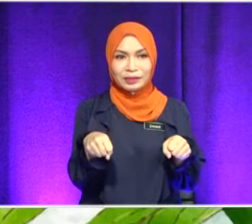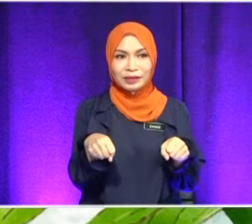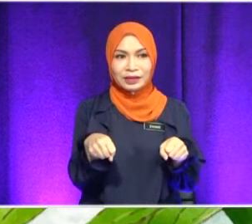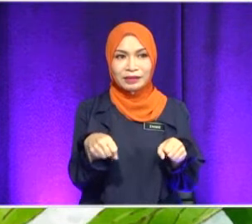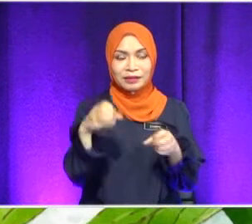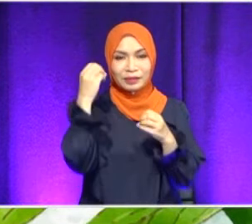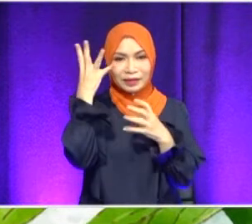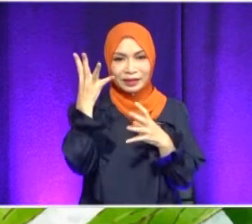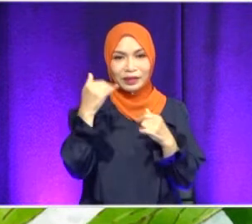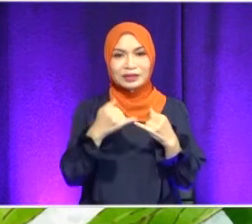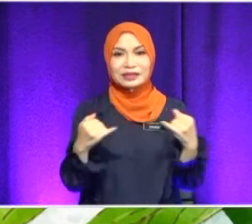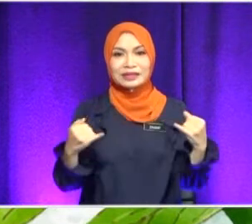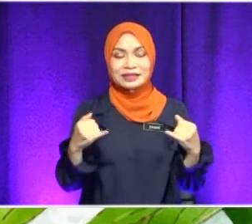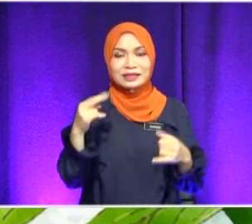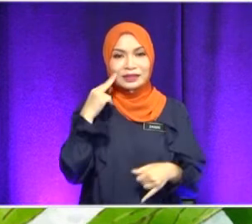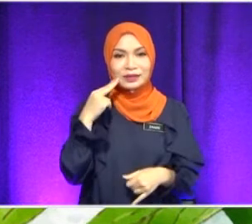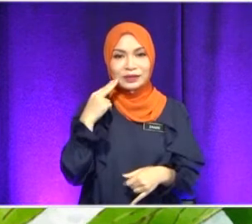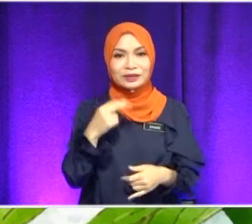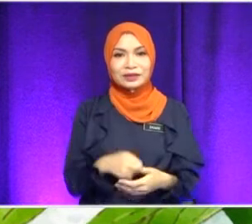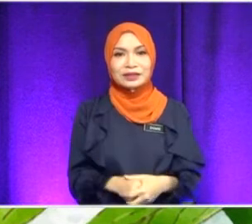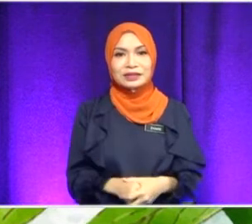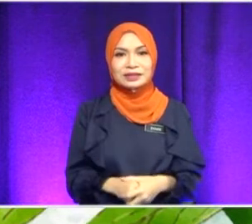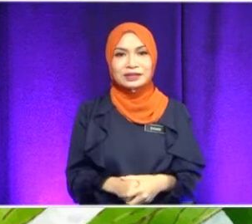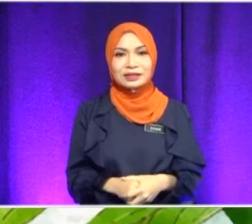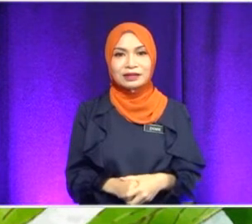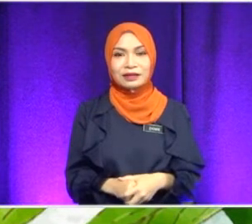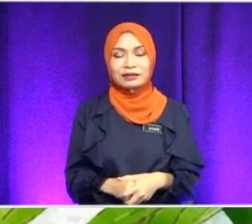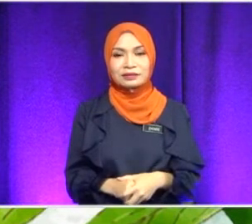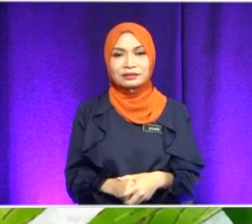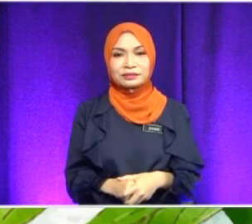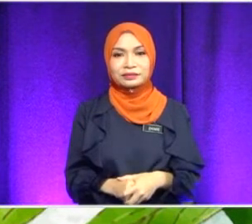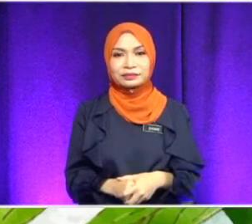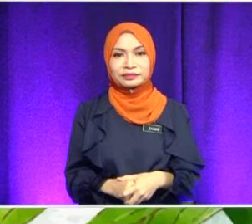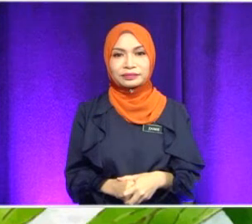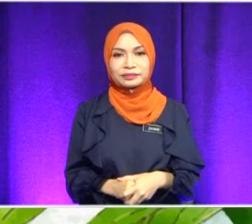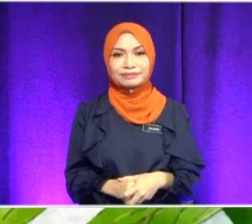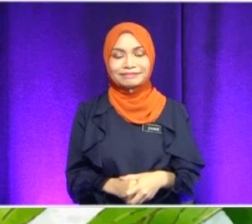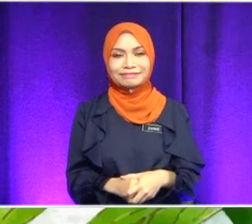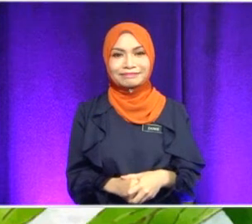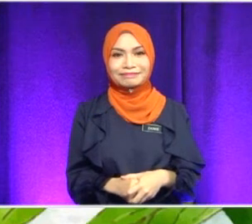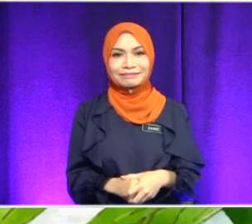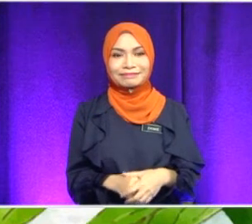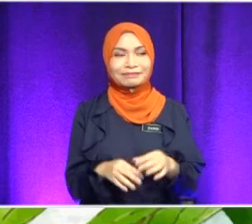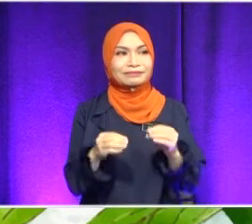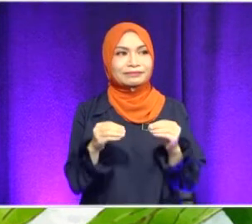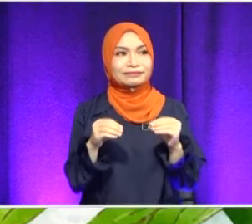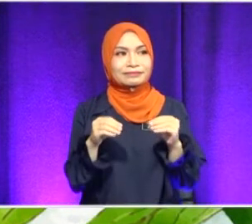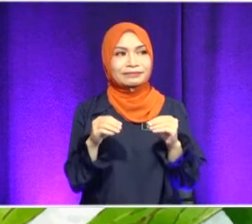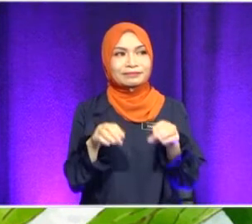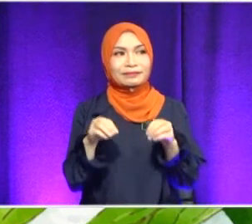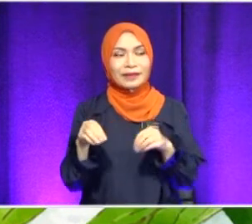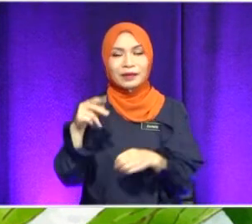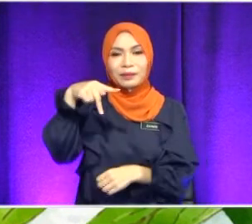tumbuhan tuh yang tiga poin satu tuh j-sushi dia Ila atau tumbuhan Persib manakah letak poin2